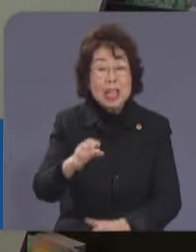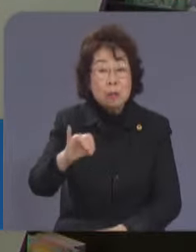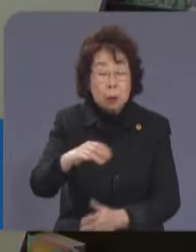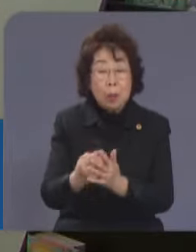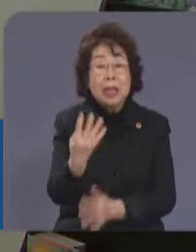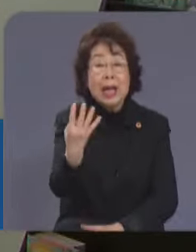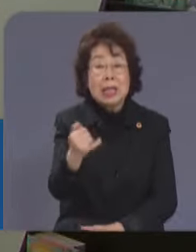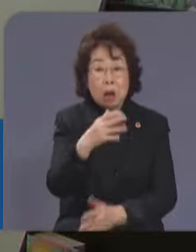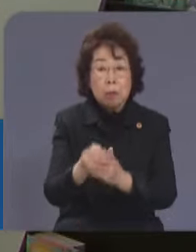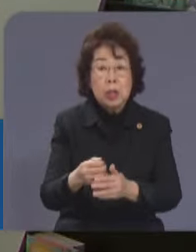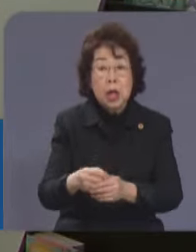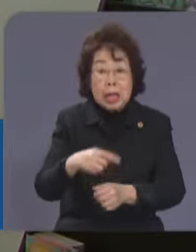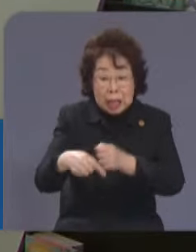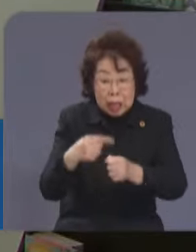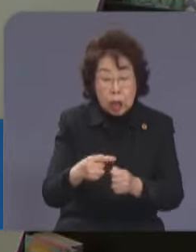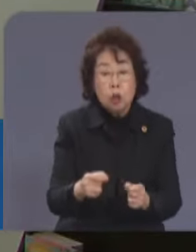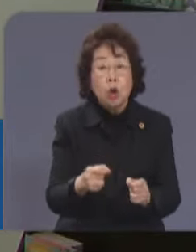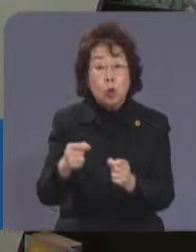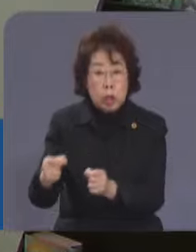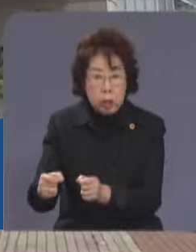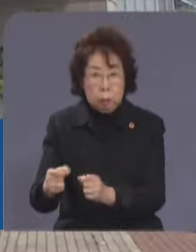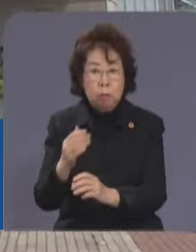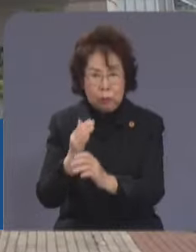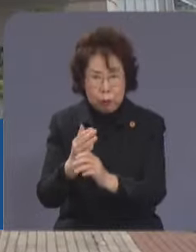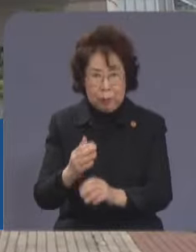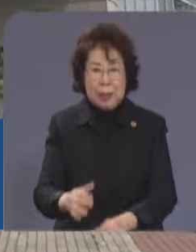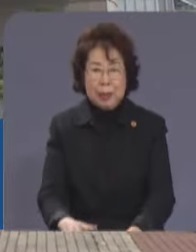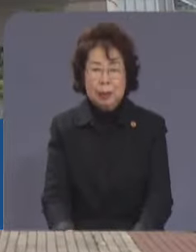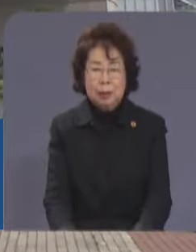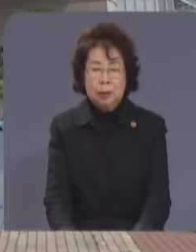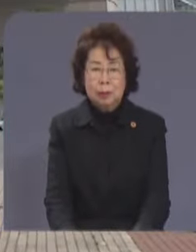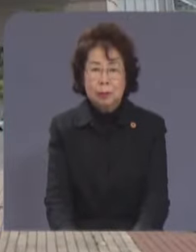등 4명은 임기를 1년 유임하기로 했습니다.